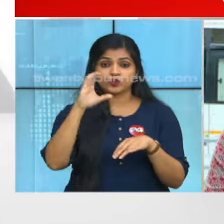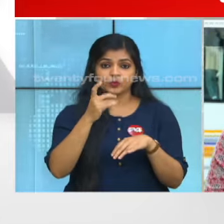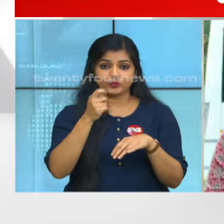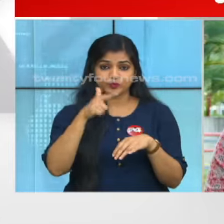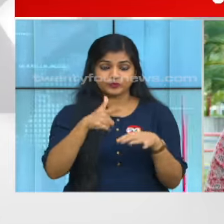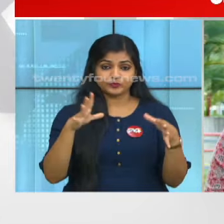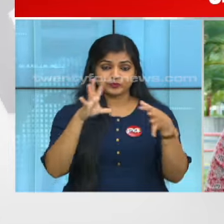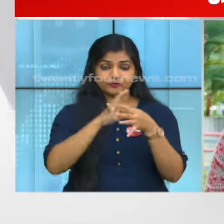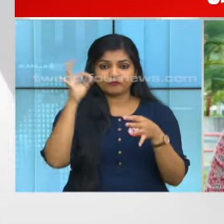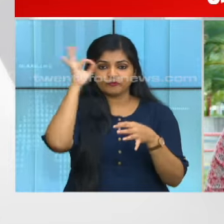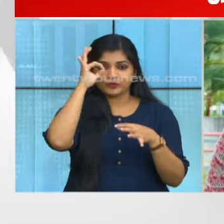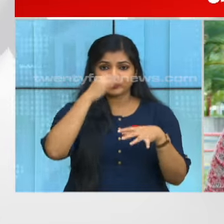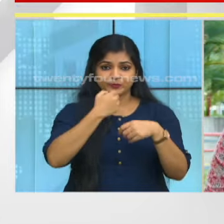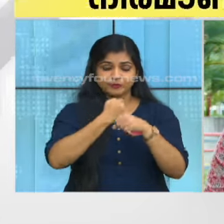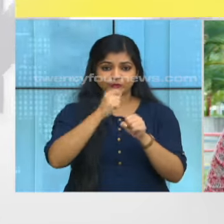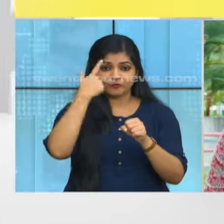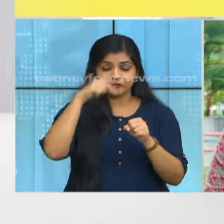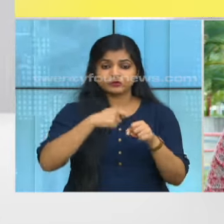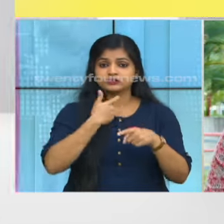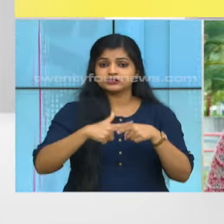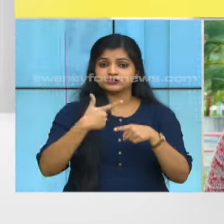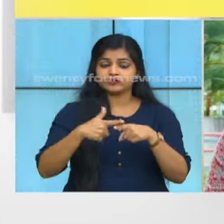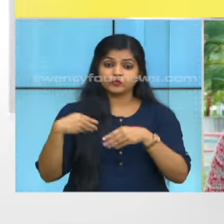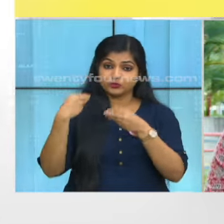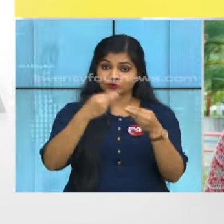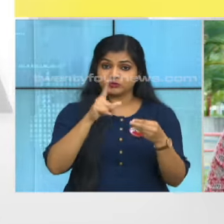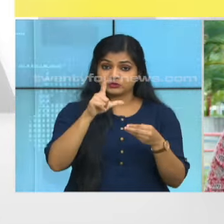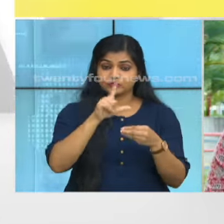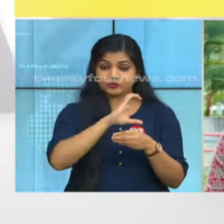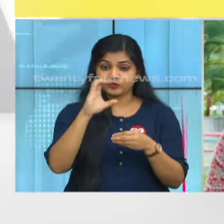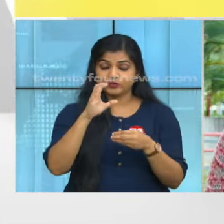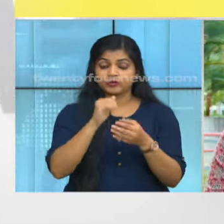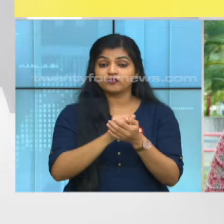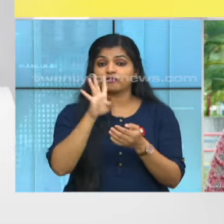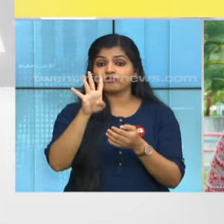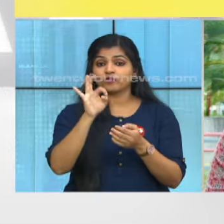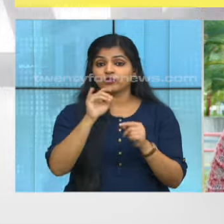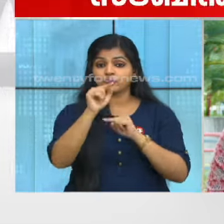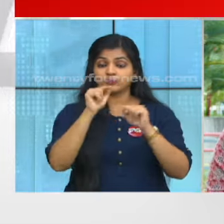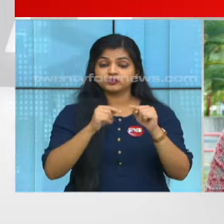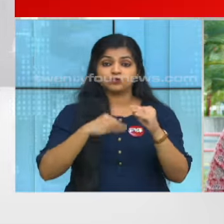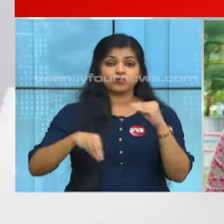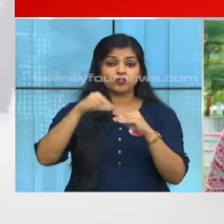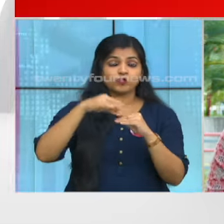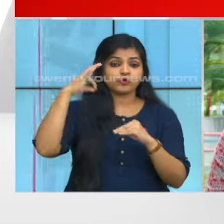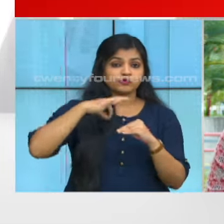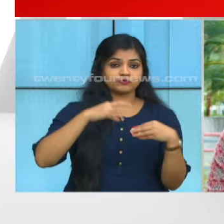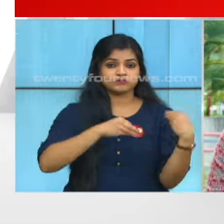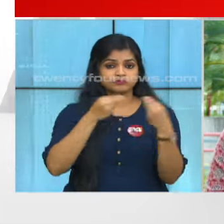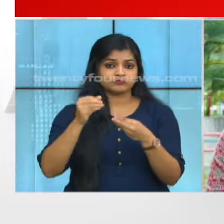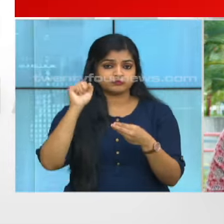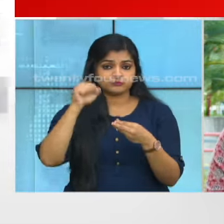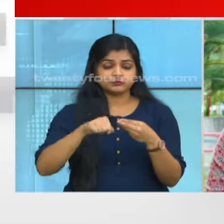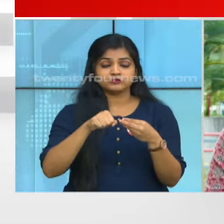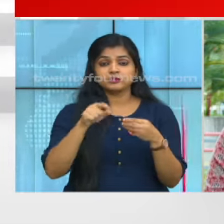ബന്ധപ്പെട്ട ഈ സിനിമയുമായി ബന്ധപ്പെട്ട നിർമ്മാണ ചെലവിനായി നൽകുകയാണെങ്കിൽ 40% ലാഭവിഹിതം ലഭിക്കുമെന്നൊക്കെയായിരുന്നു വാഗ്ദാനം